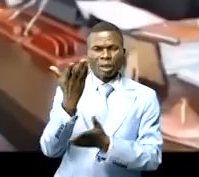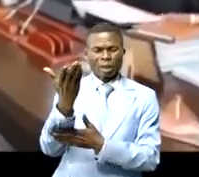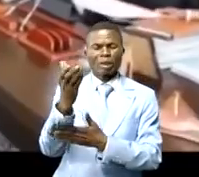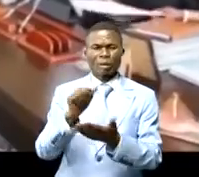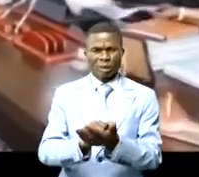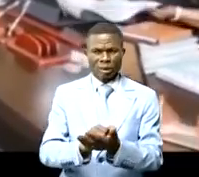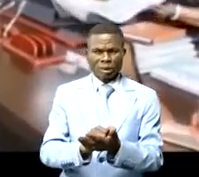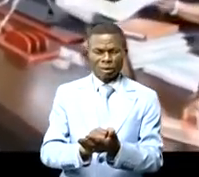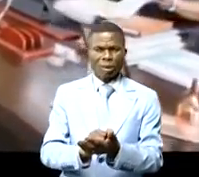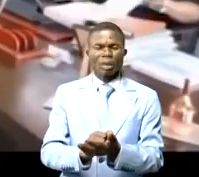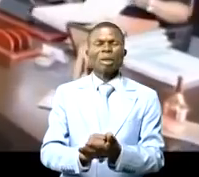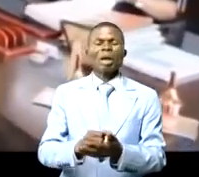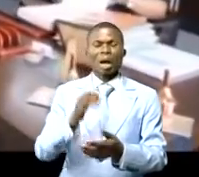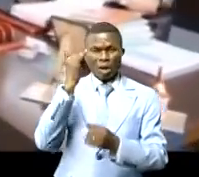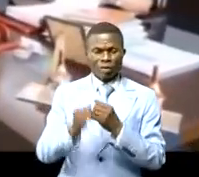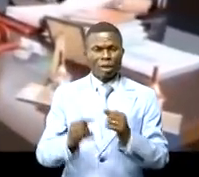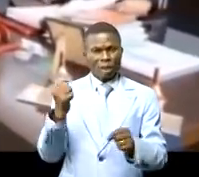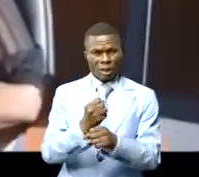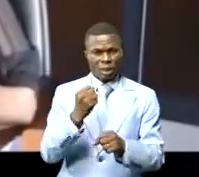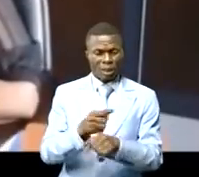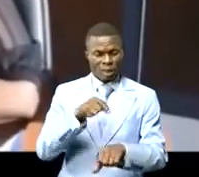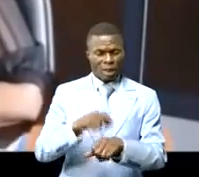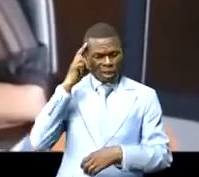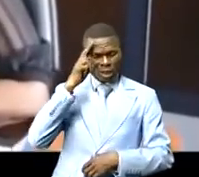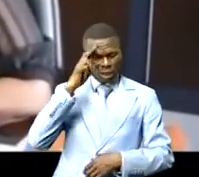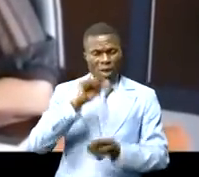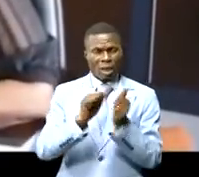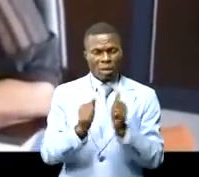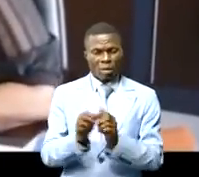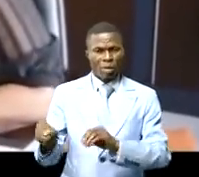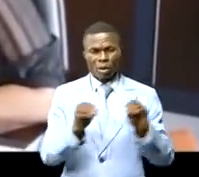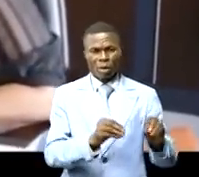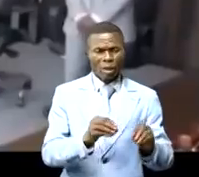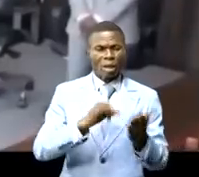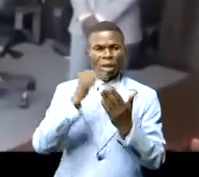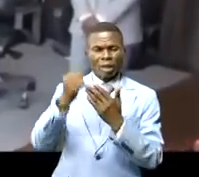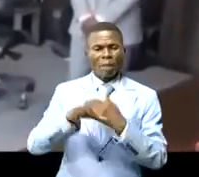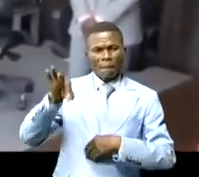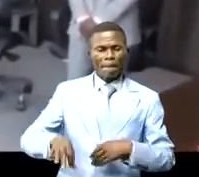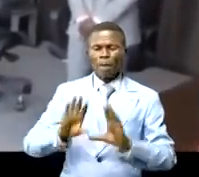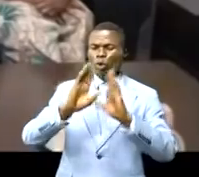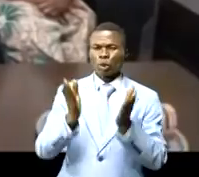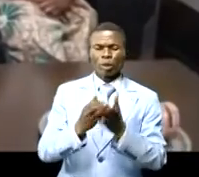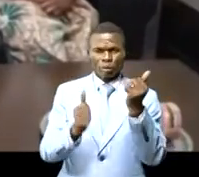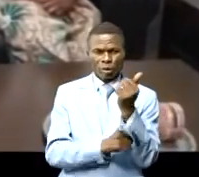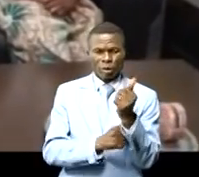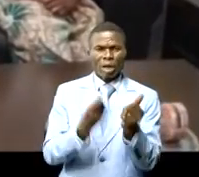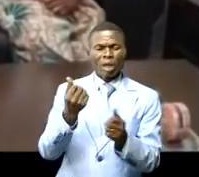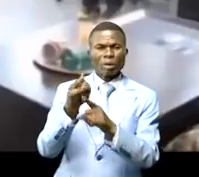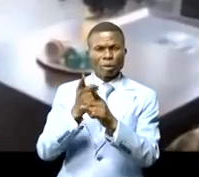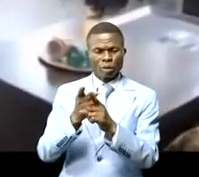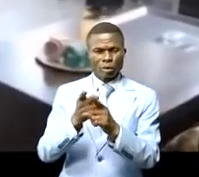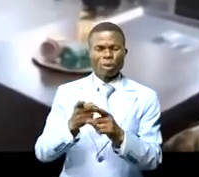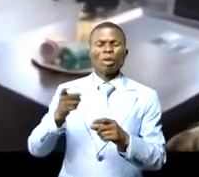martelé. Et de renchérir que l'heure est à réfléchir sur la manière de mettre en place des projets d'intérêt commun qui pourraient être financés par